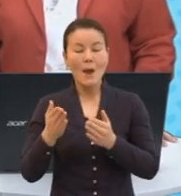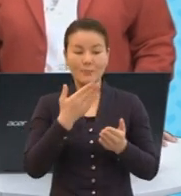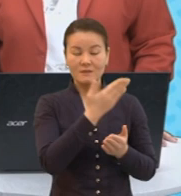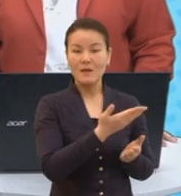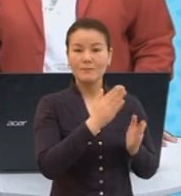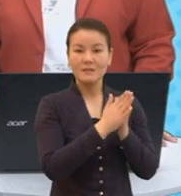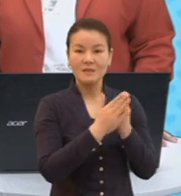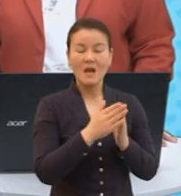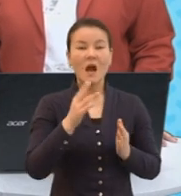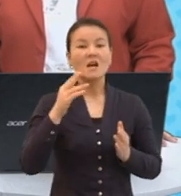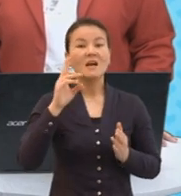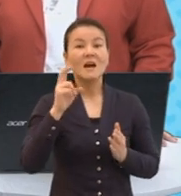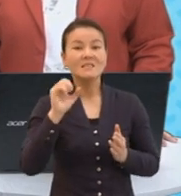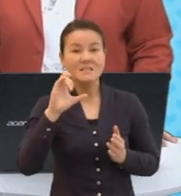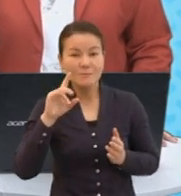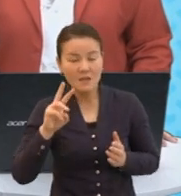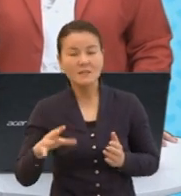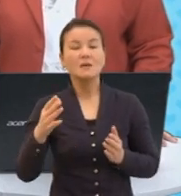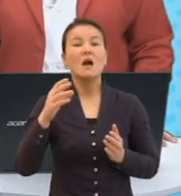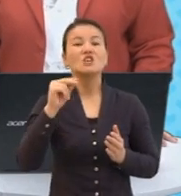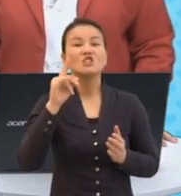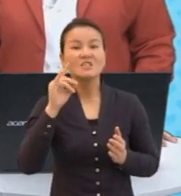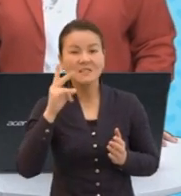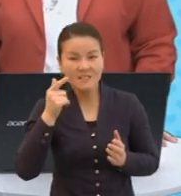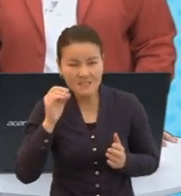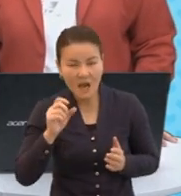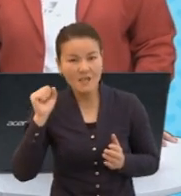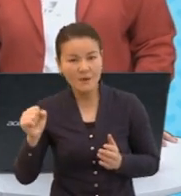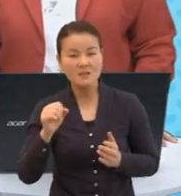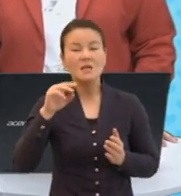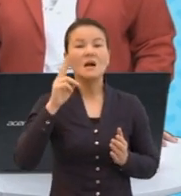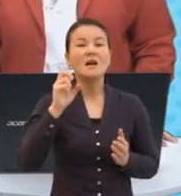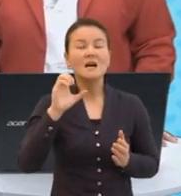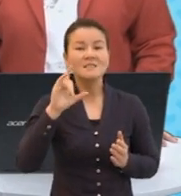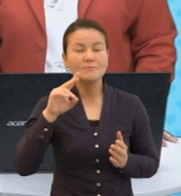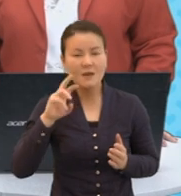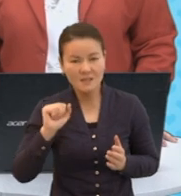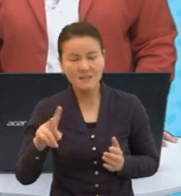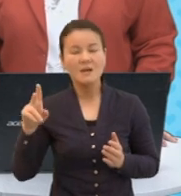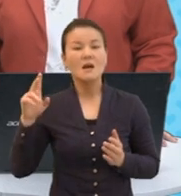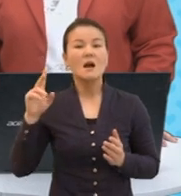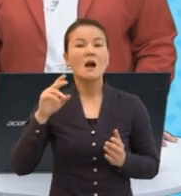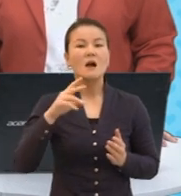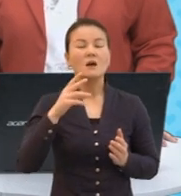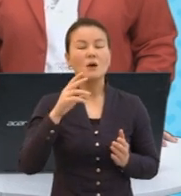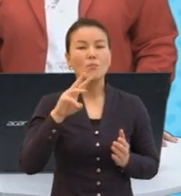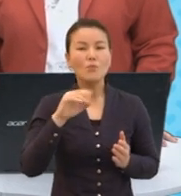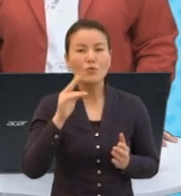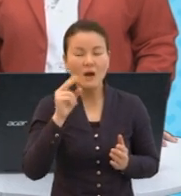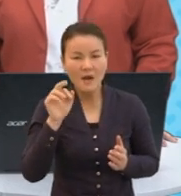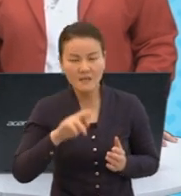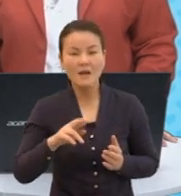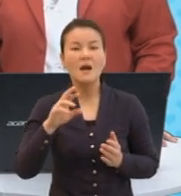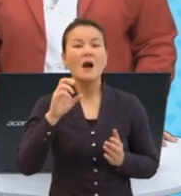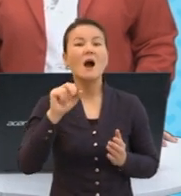книги Касымалы Джантошева, Чингиза Айтматова, Касымалы Баялинова, Мукая Элибаева,